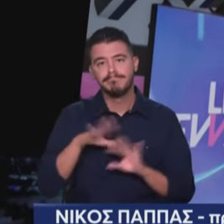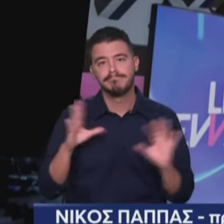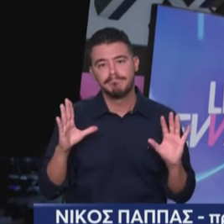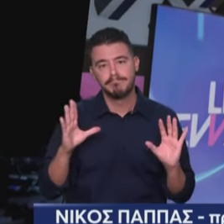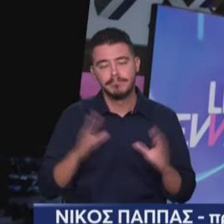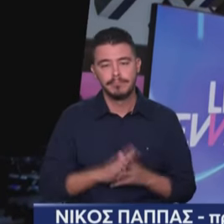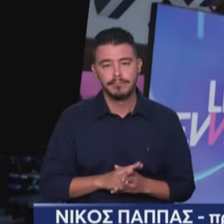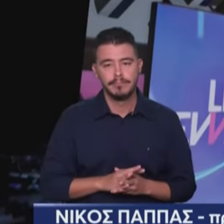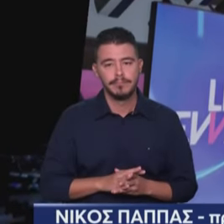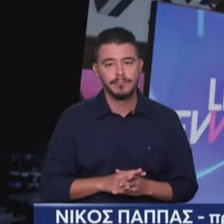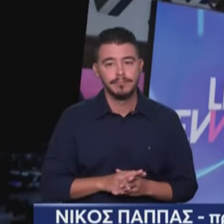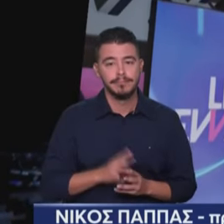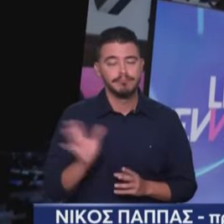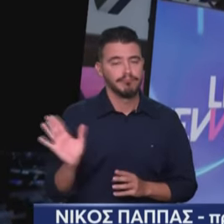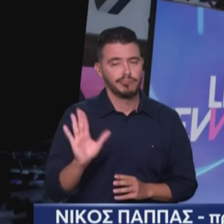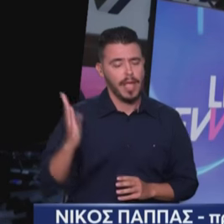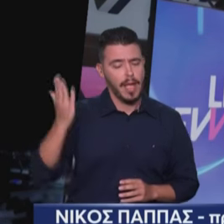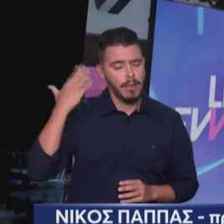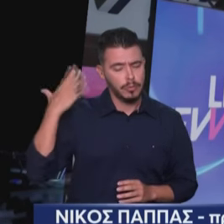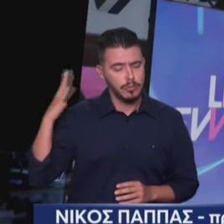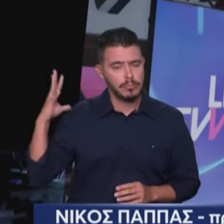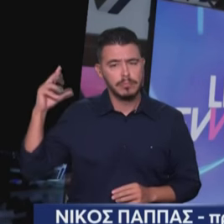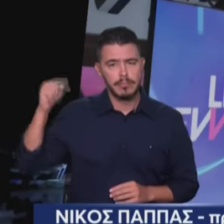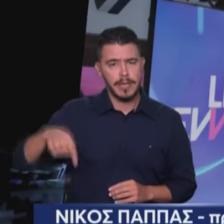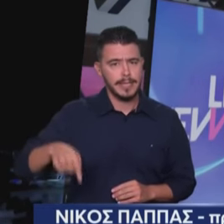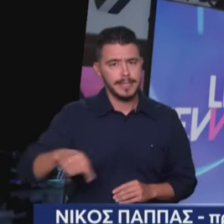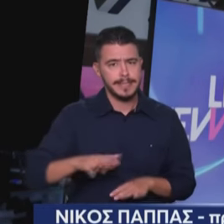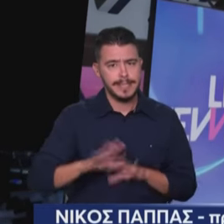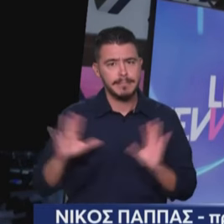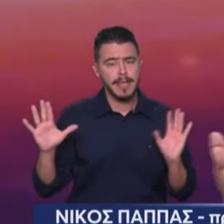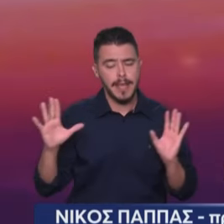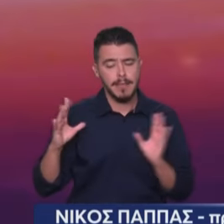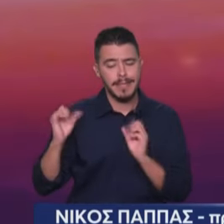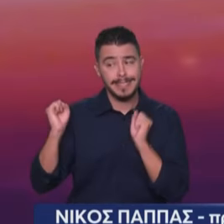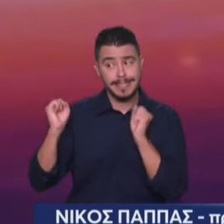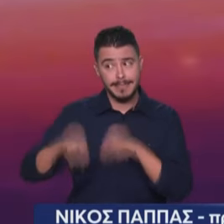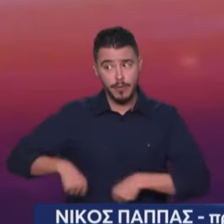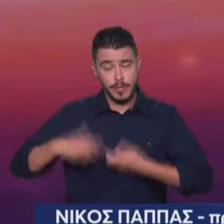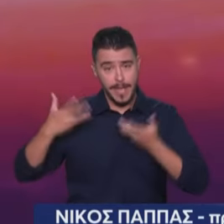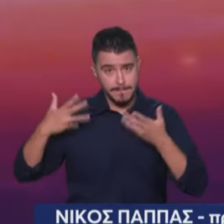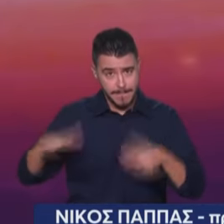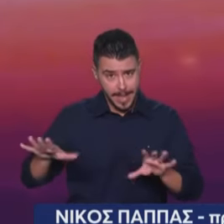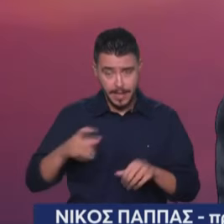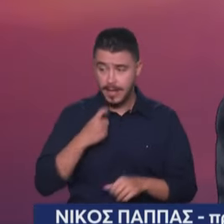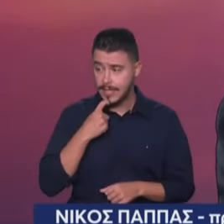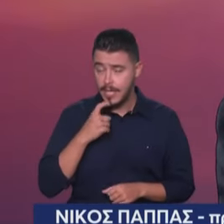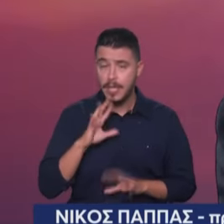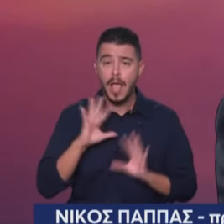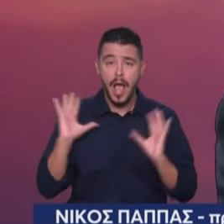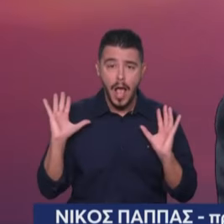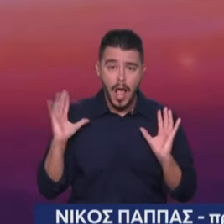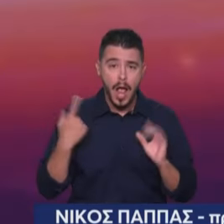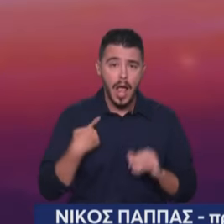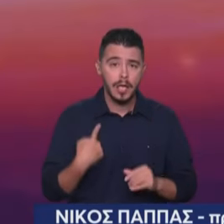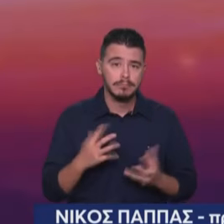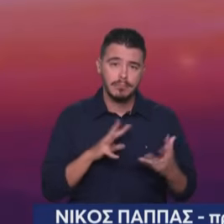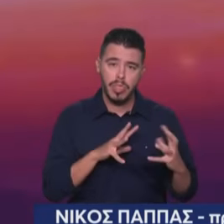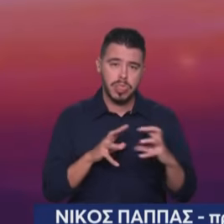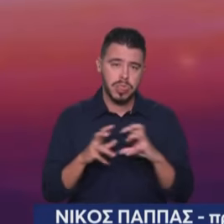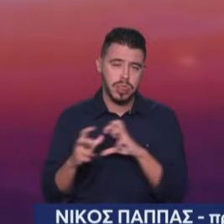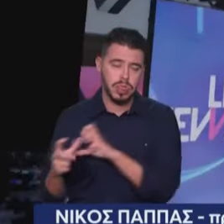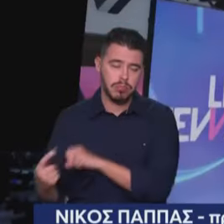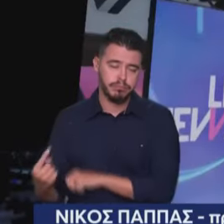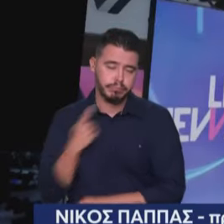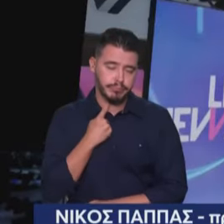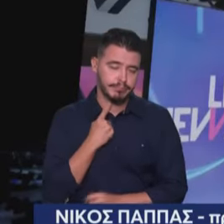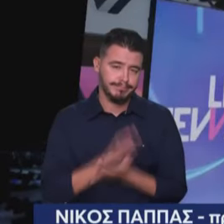ξανά. Η πορεία μας από τότε μέχρι σήμερα δεν έχει αποδώσει τα προσδοκόμενα. Και πρέπει να κάτσουμε όλοι μαζί να συζητήσουμε. Και βεβαίως θα συζητήσουμε και τις ηγετικές